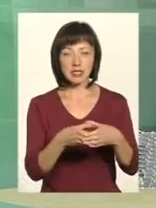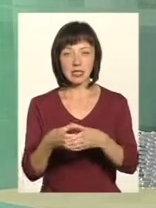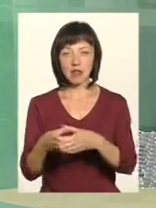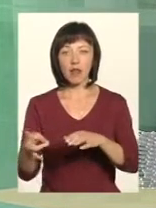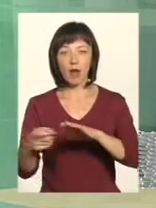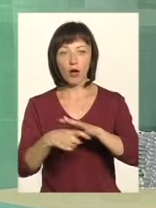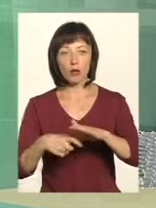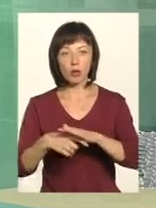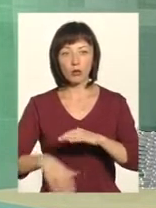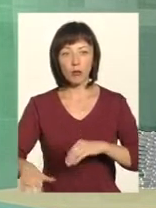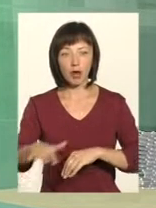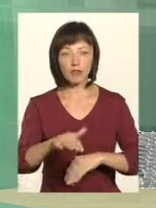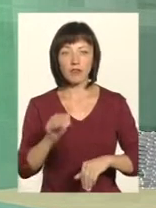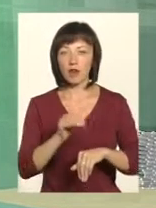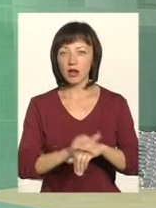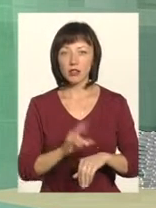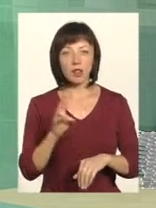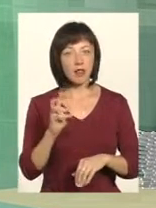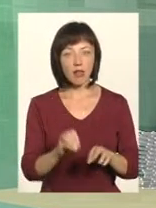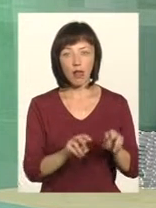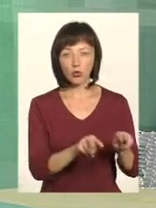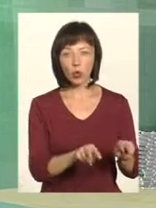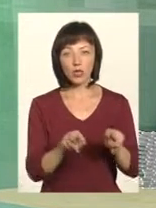Донбасі фактично не дотримувалися